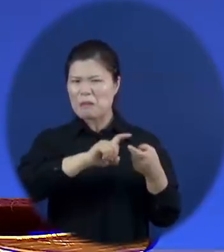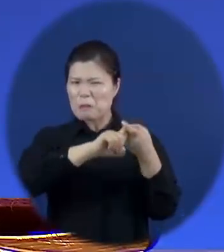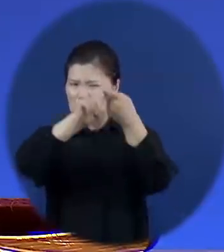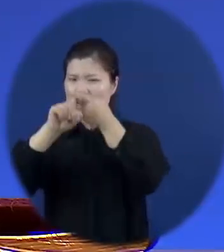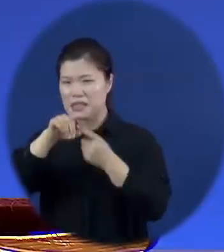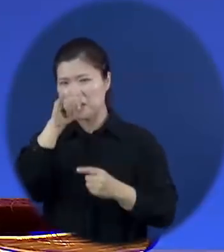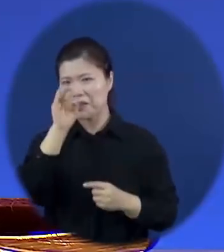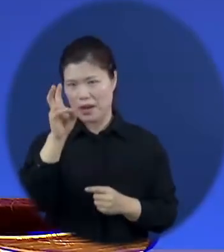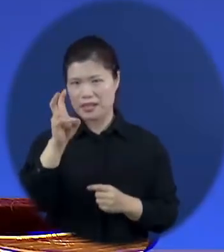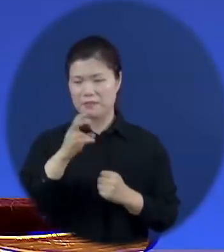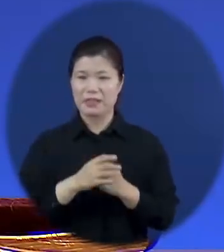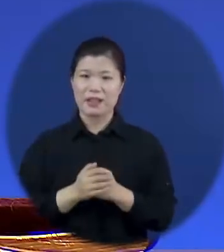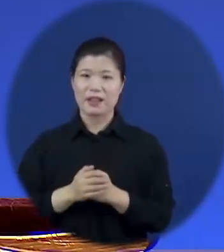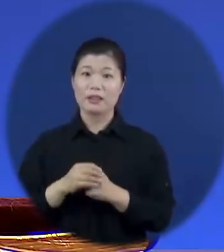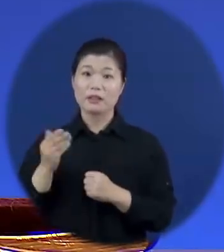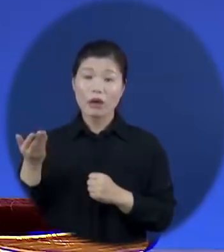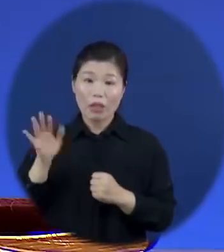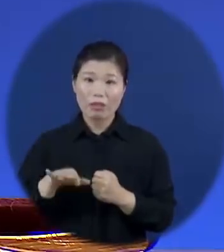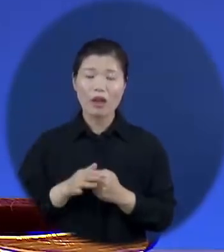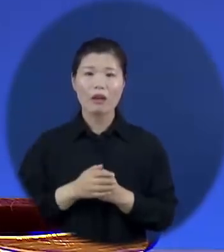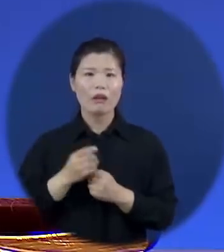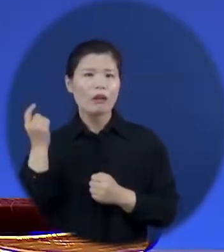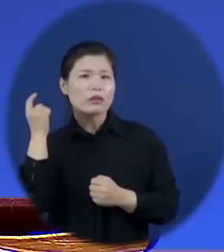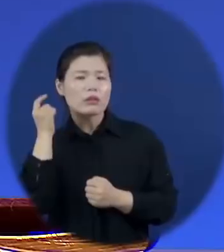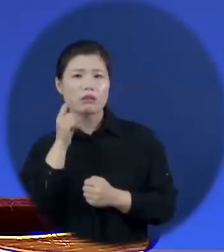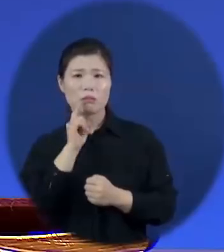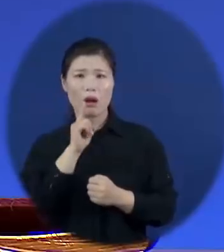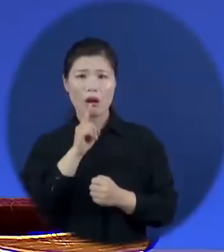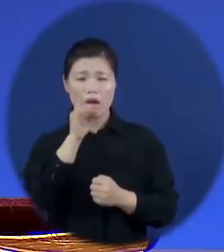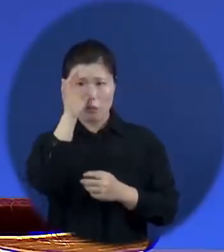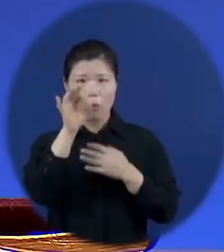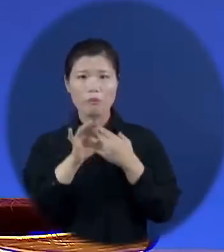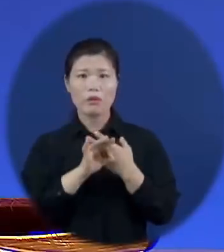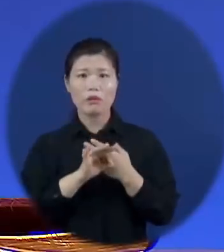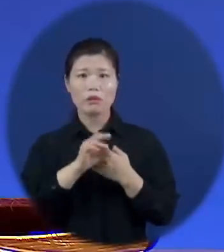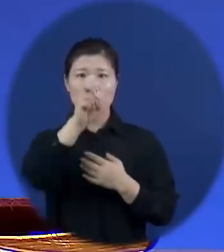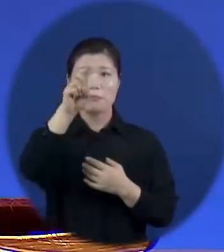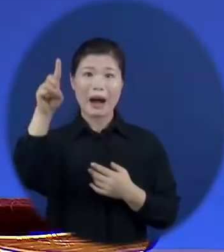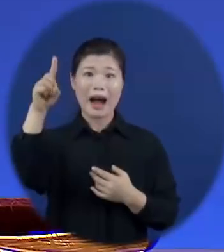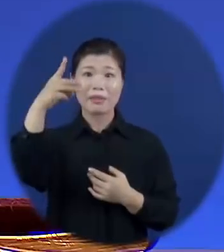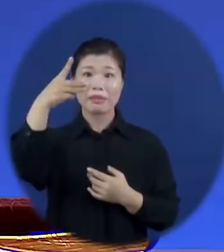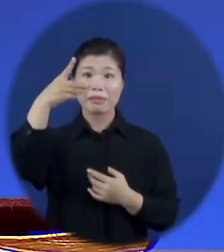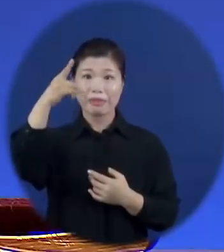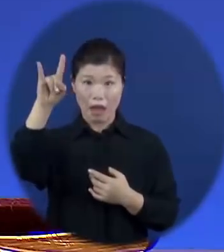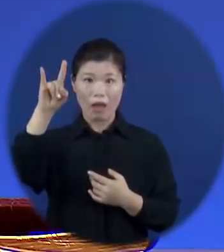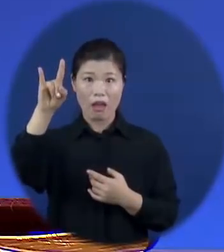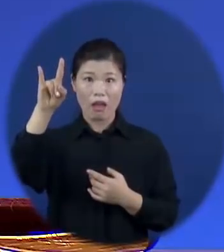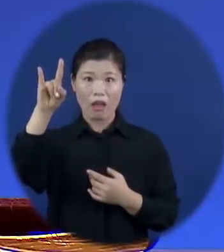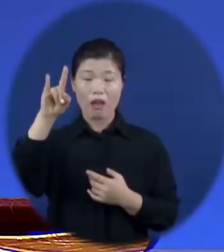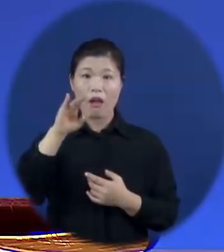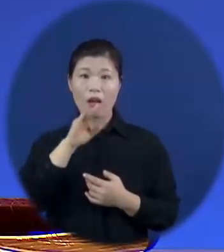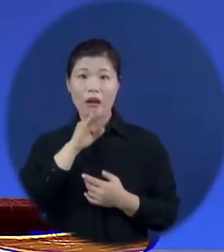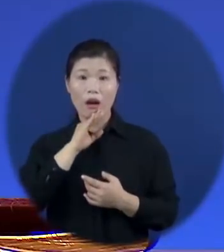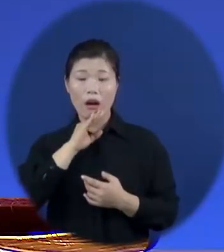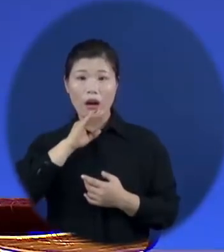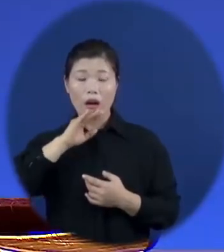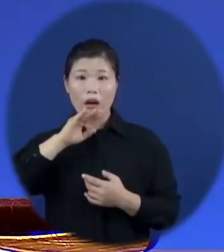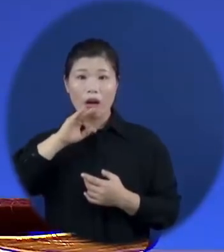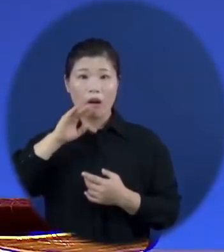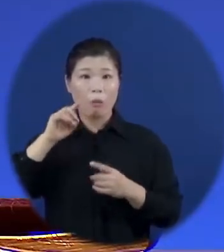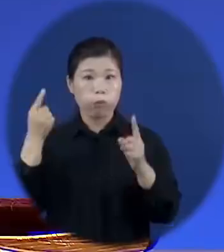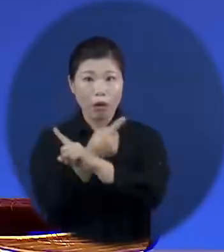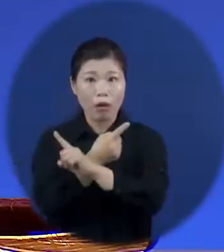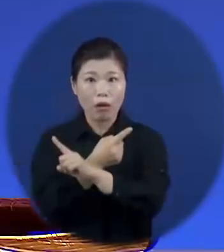합니다. 그런데 들리는 말에 의하면 그 친구 마태가 돌연